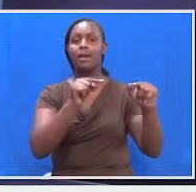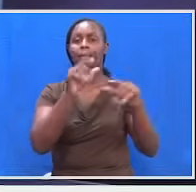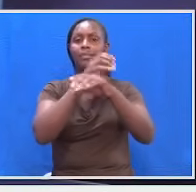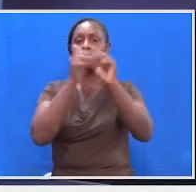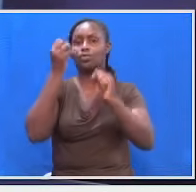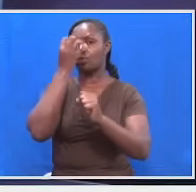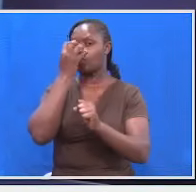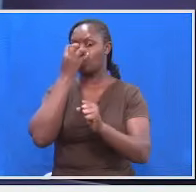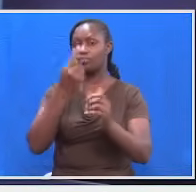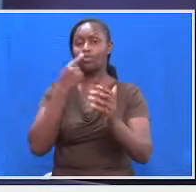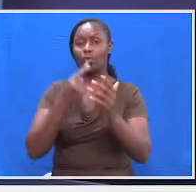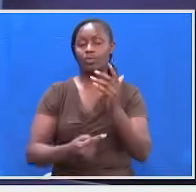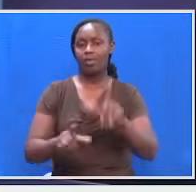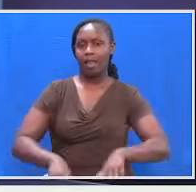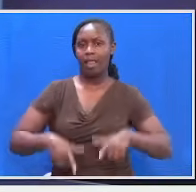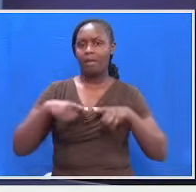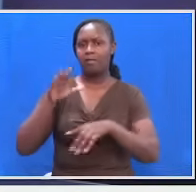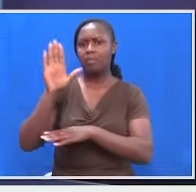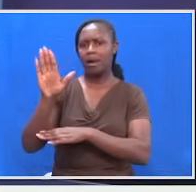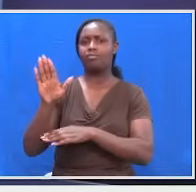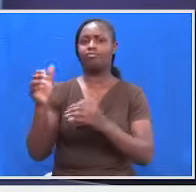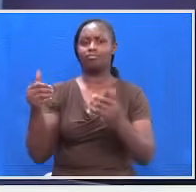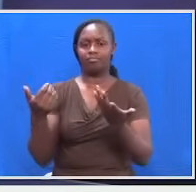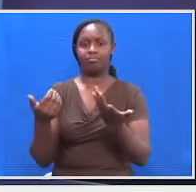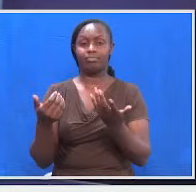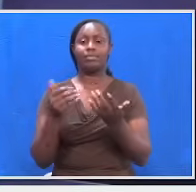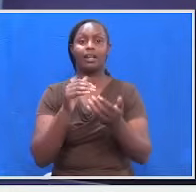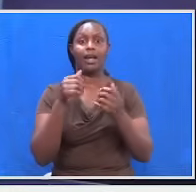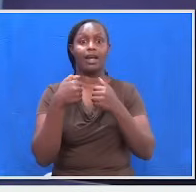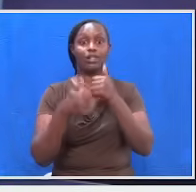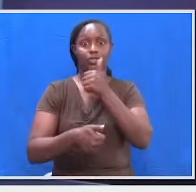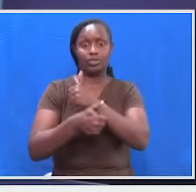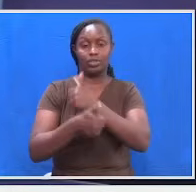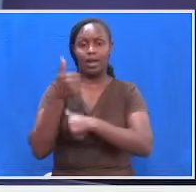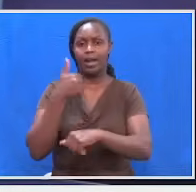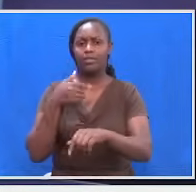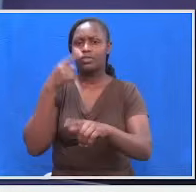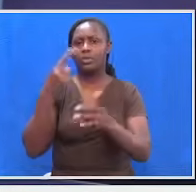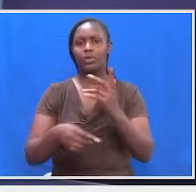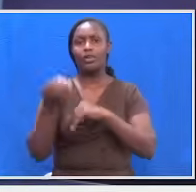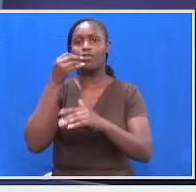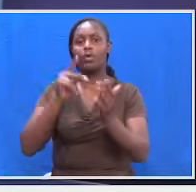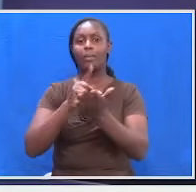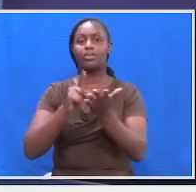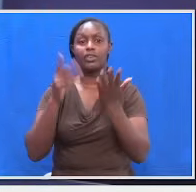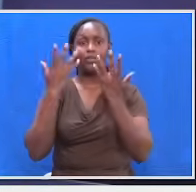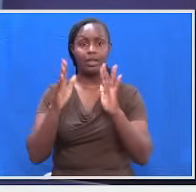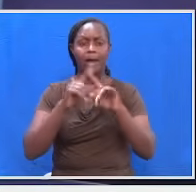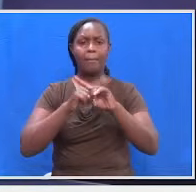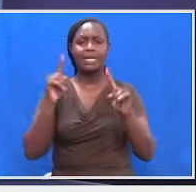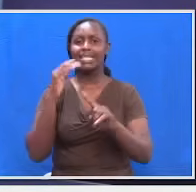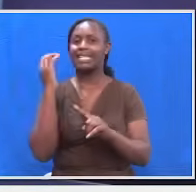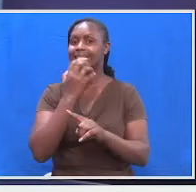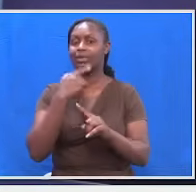maisha yake kwa kile alichodai kuwa ni sumu kutiwa kwenye chakula chake. Na kama anavyoarifu Mwege William, haya yote Gachagua